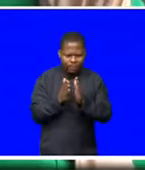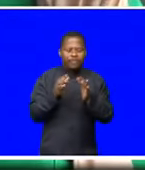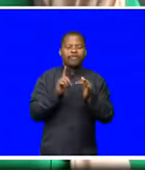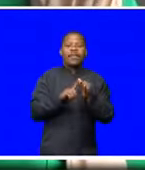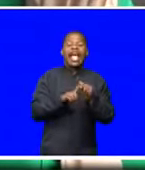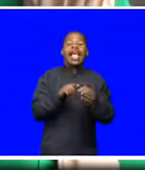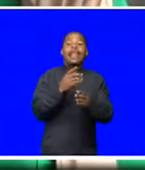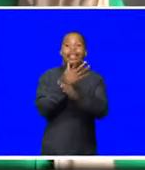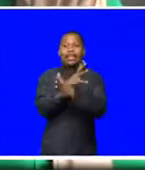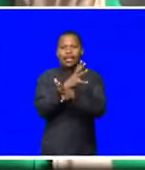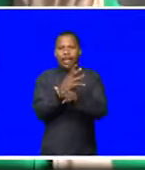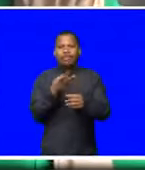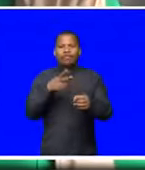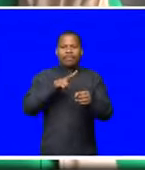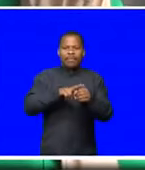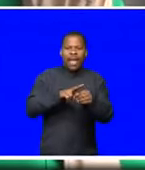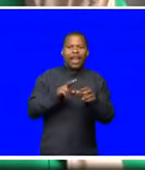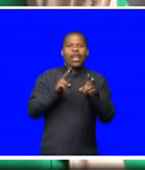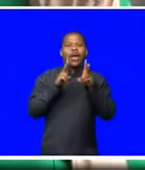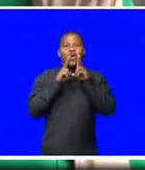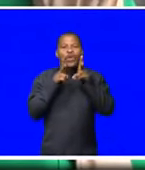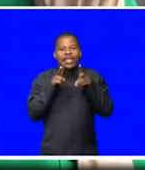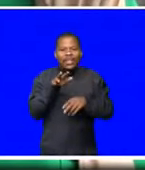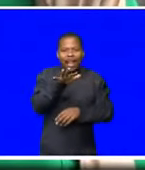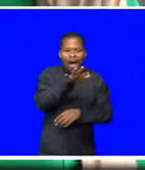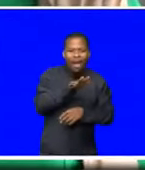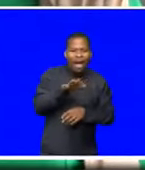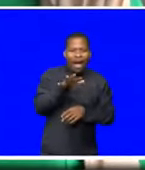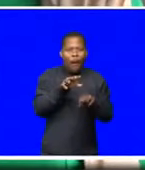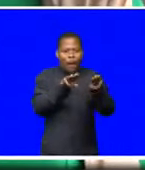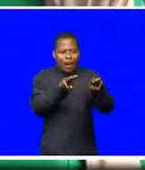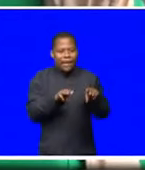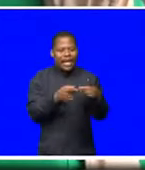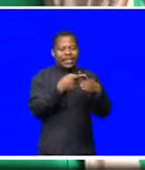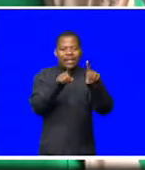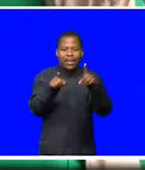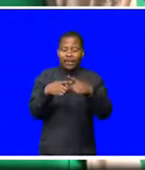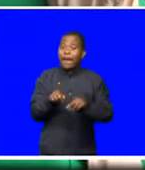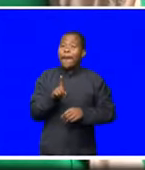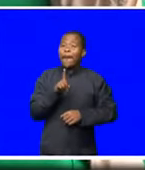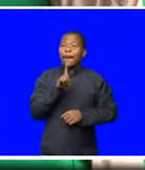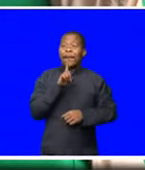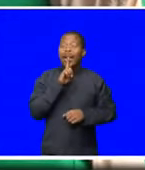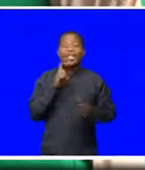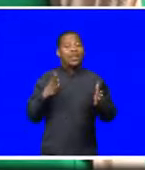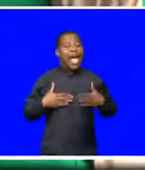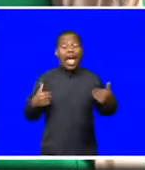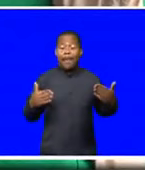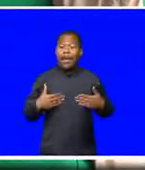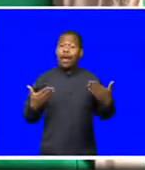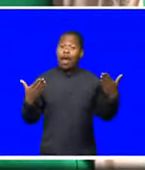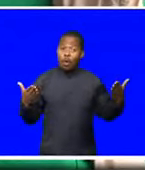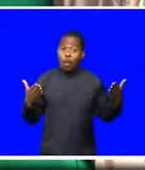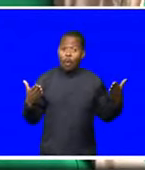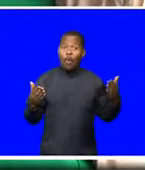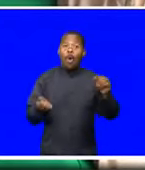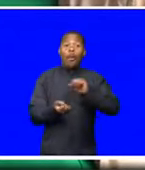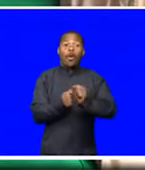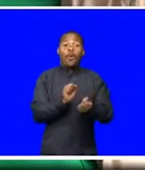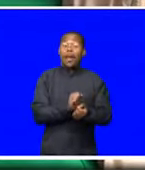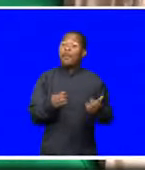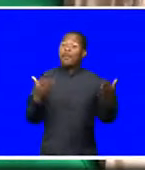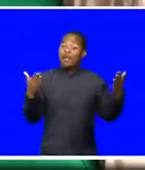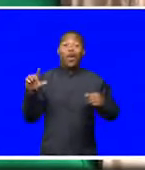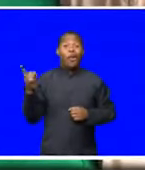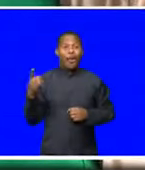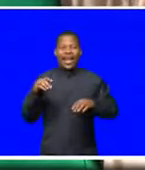nangemgcibelo saphuma ke ngemgcibelo sabe sesiyafakafakasha kona ibe yinhle kakhulu ngokuphandle kokuphazanyiswa imvula. Imvula ke